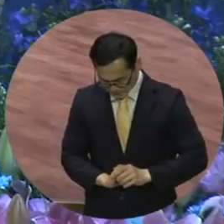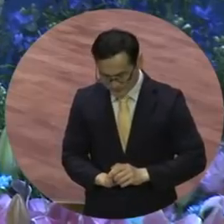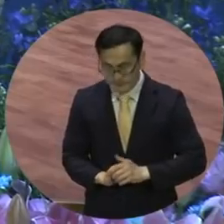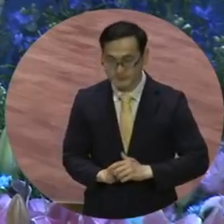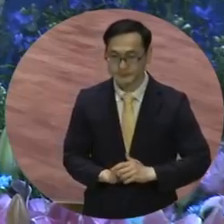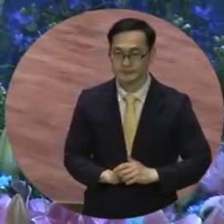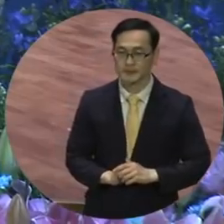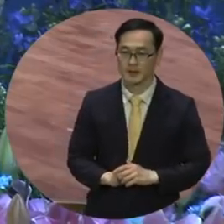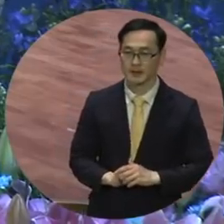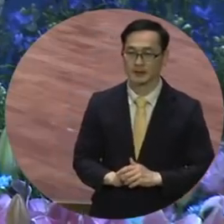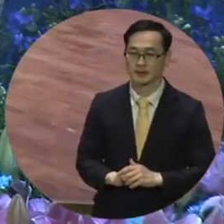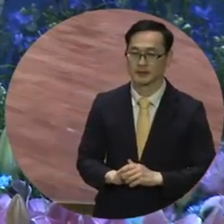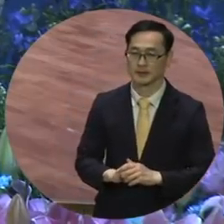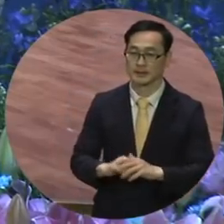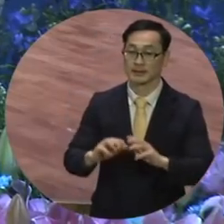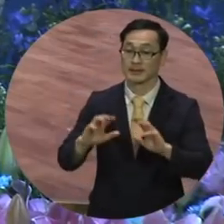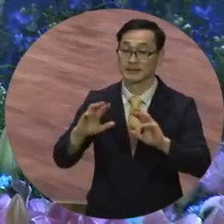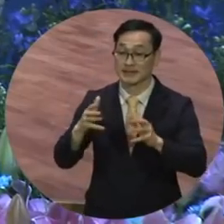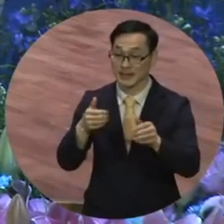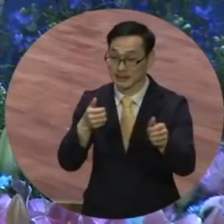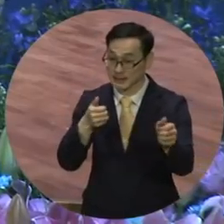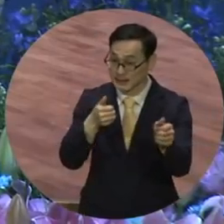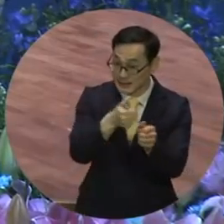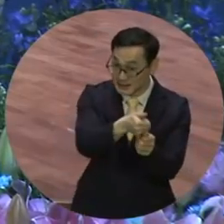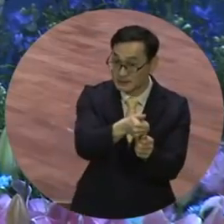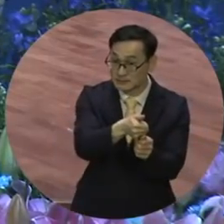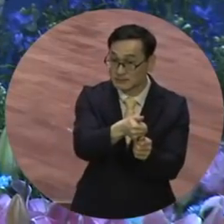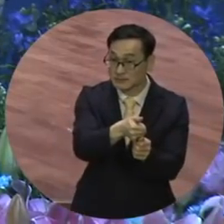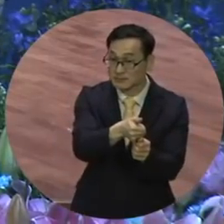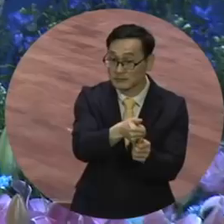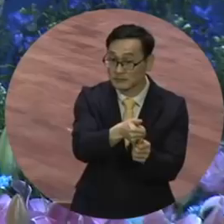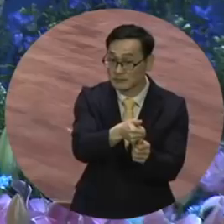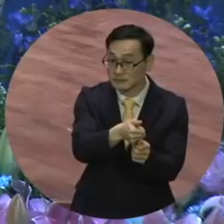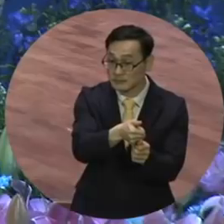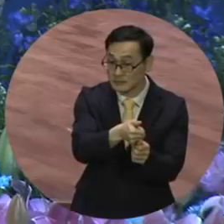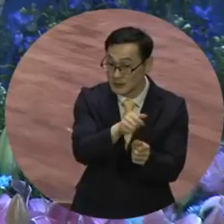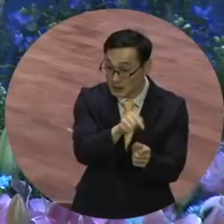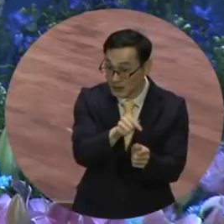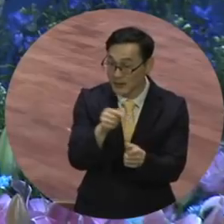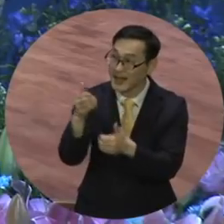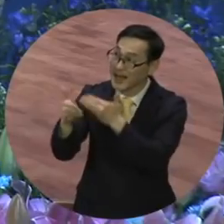믿음. 세상을 어떻게 이기느냐. 하나님의 말씀을 믿는 믿음이란 말이에요.